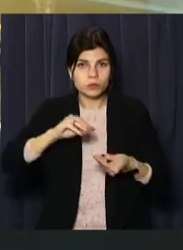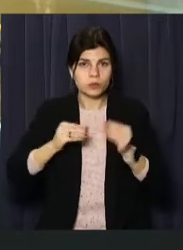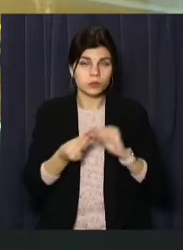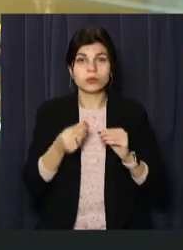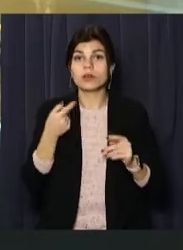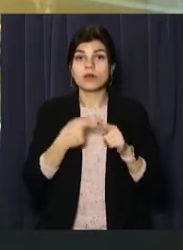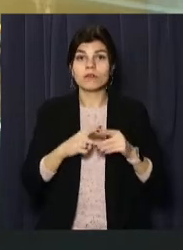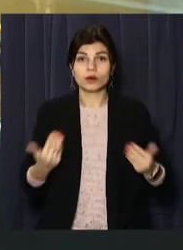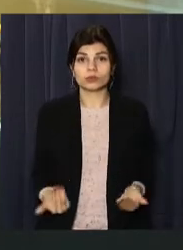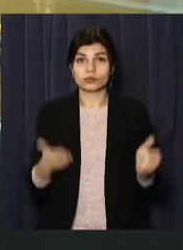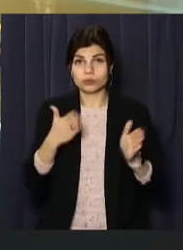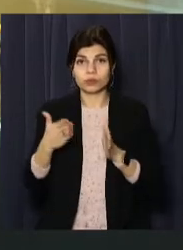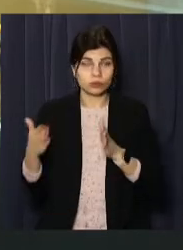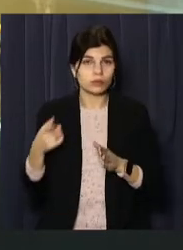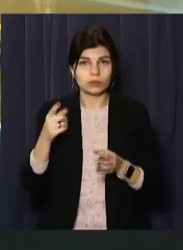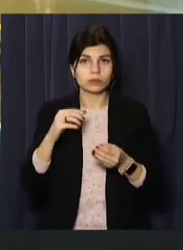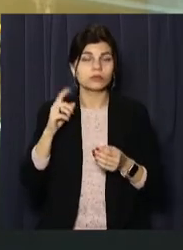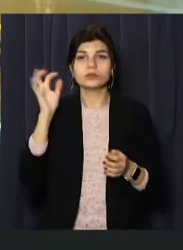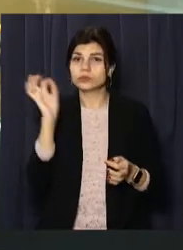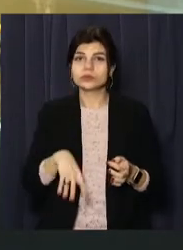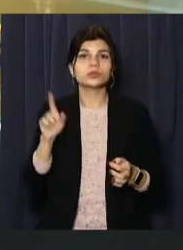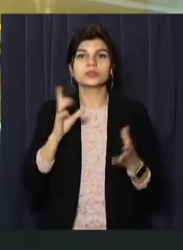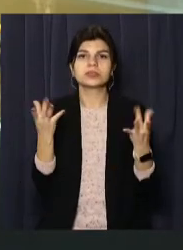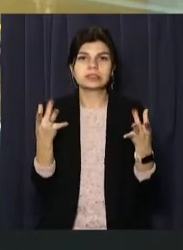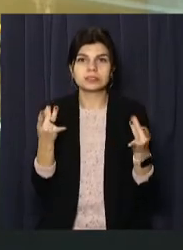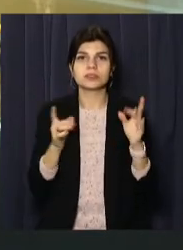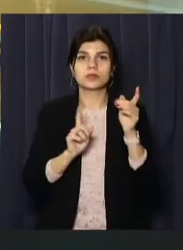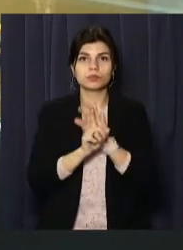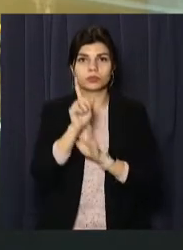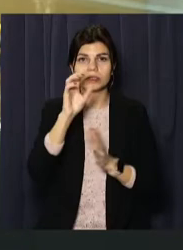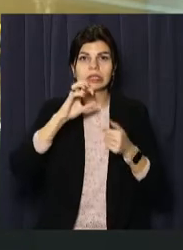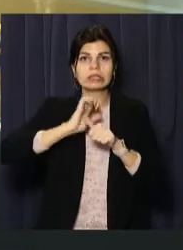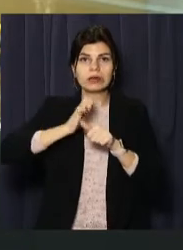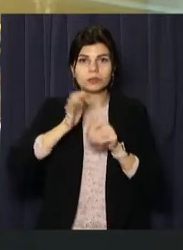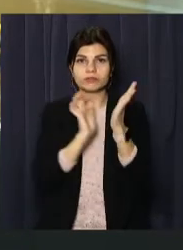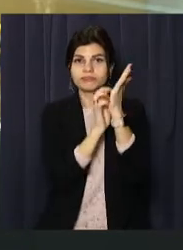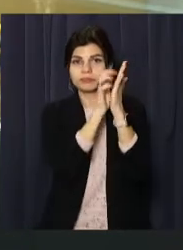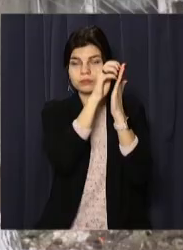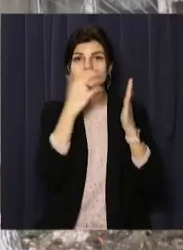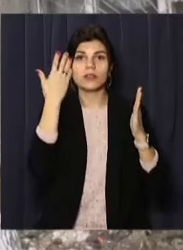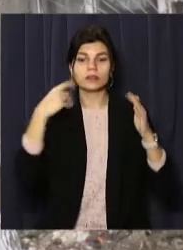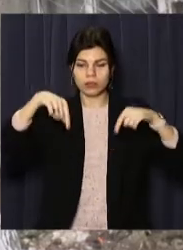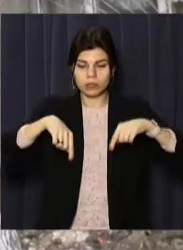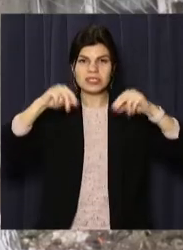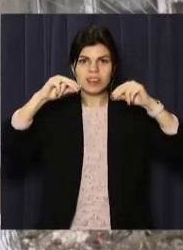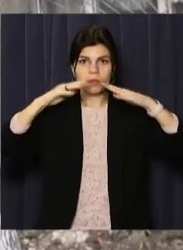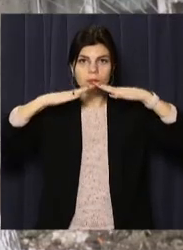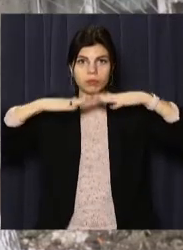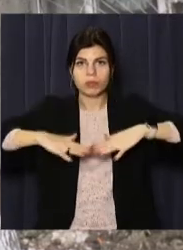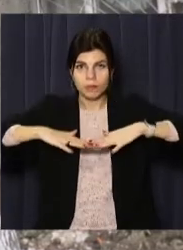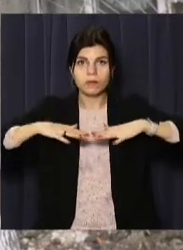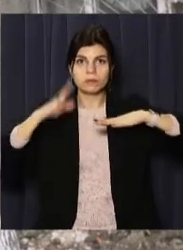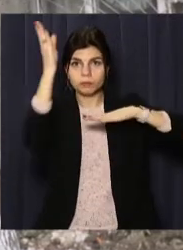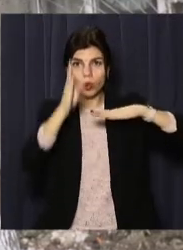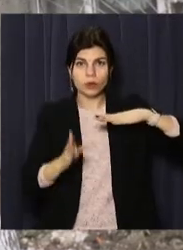проблема гуртожитку. Через постійну вологу на стінах з'явився грибок, а коли будинок просів, передавило трубу водовідведення і